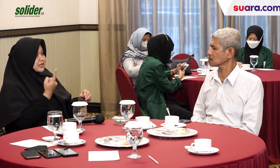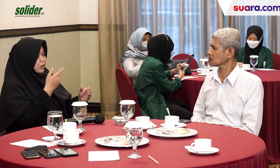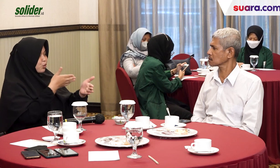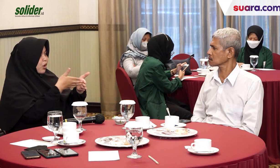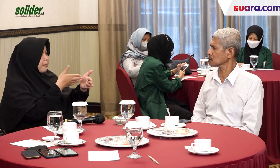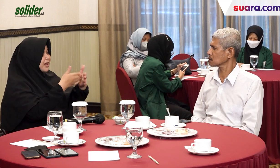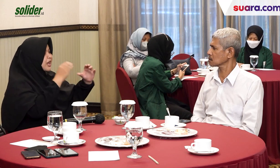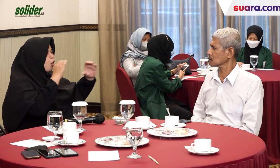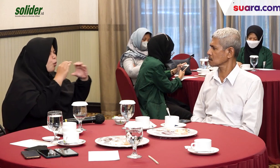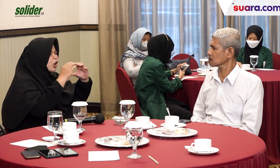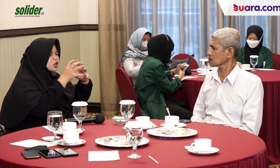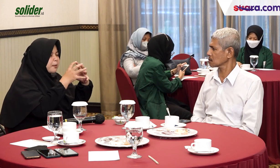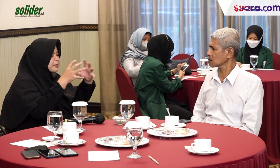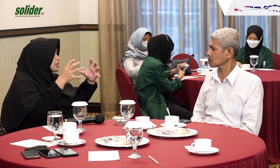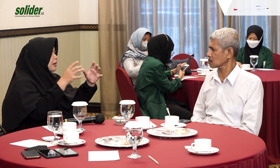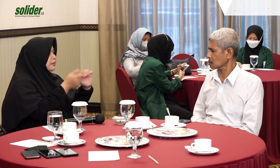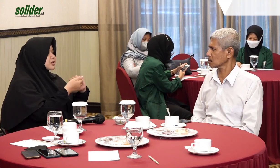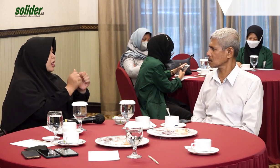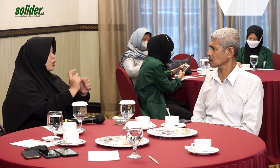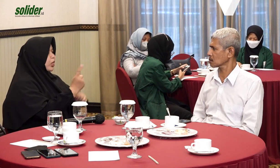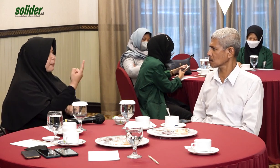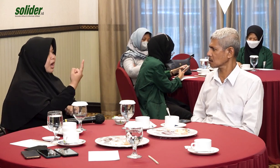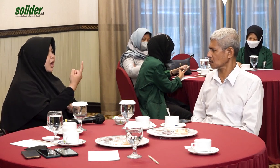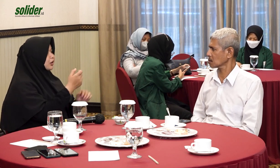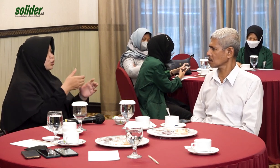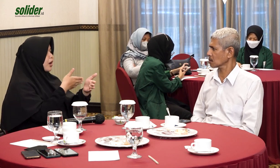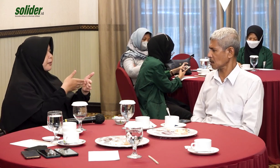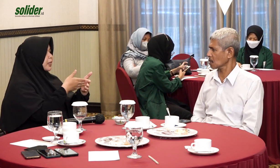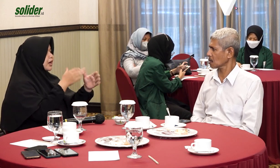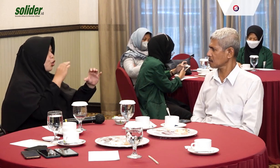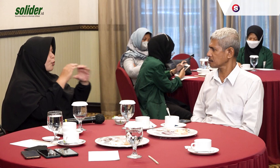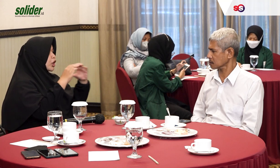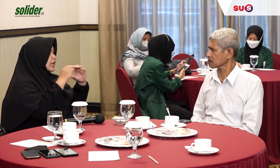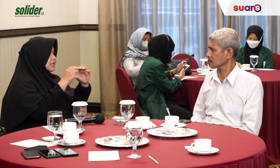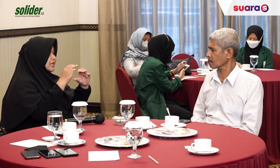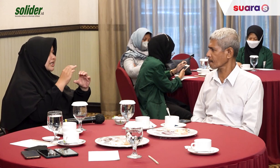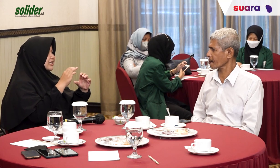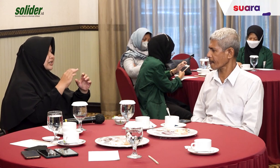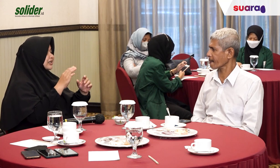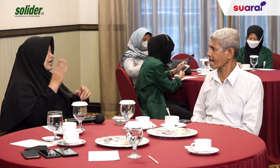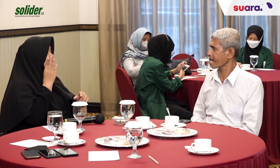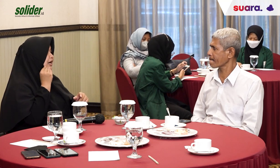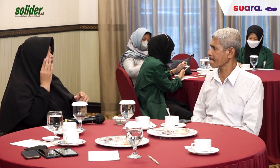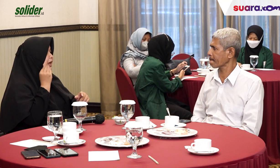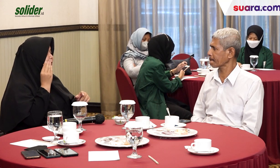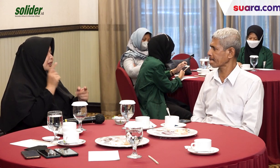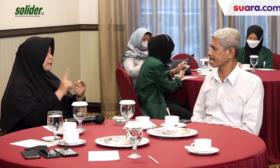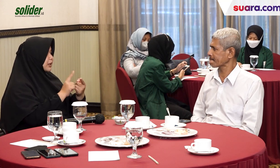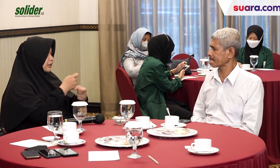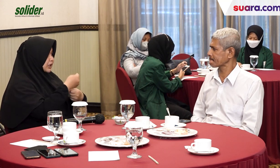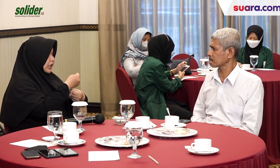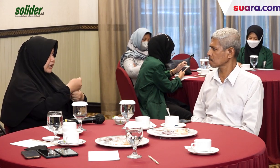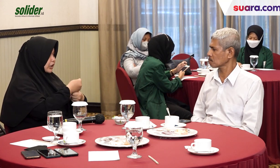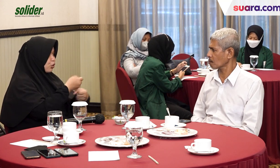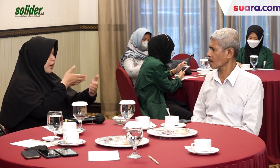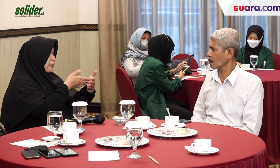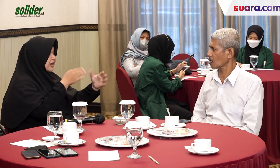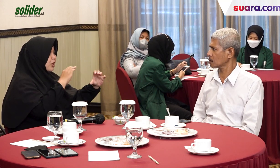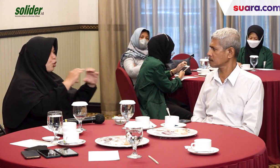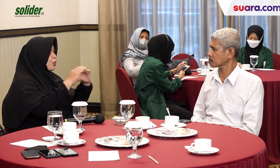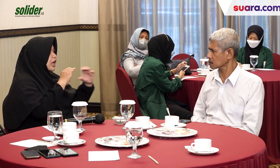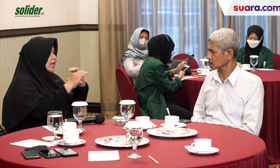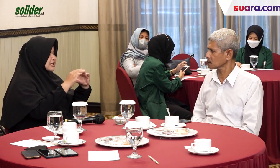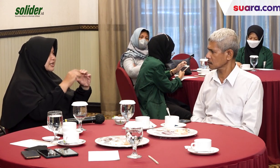hambatan komunikasi yang dihafal ini dialami oleh kawan-kawan gerkatin nah hambatan komunikasi